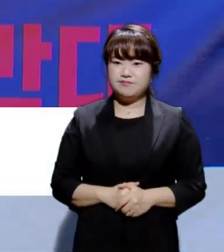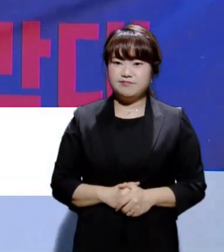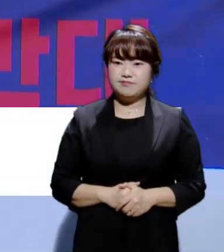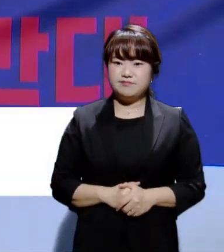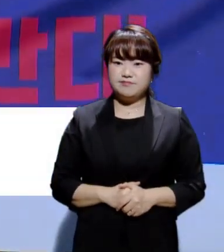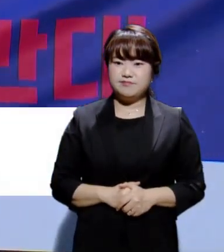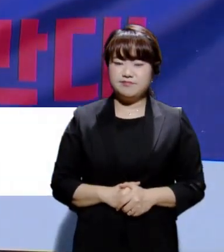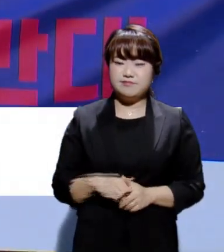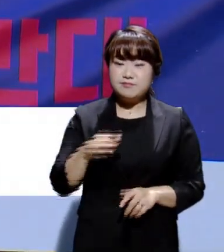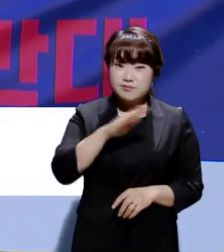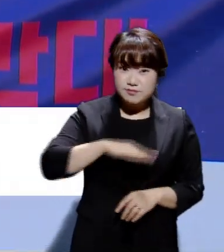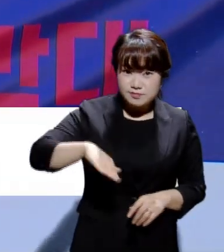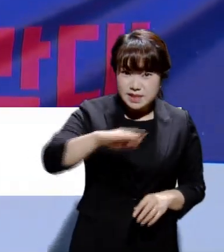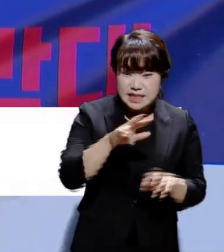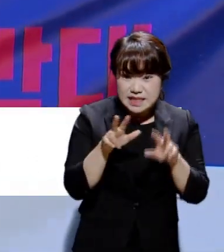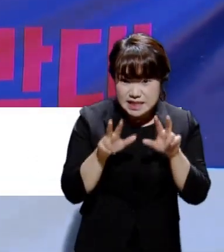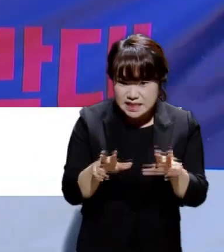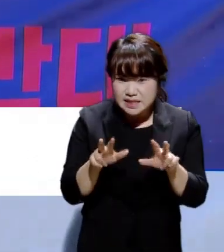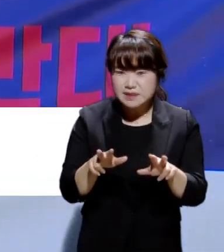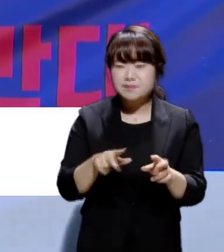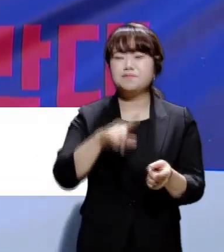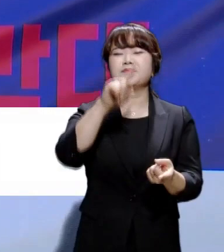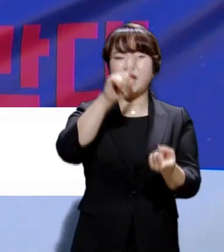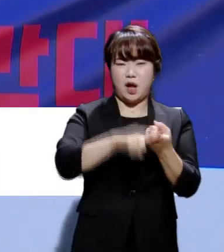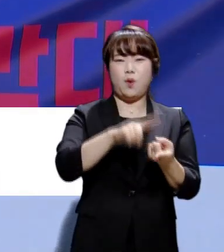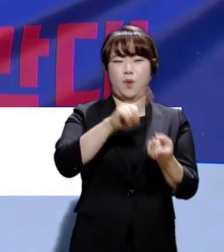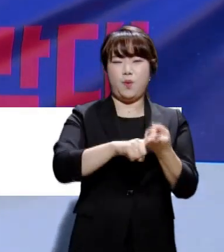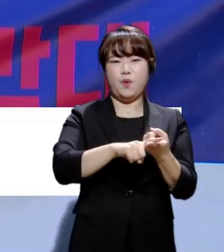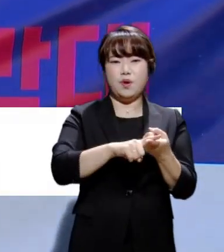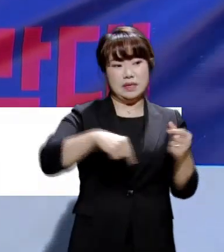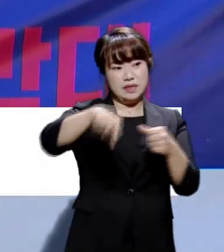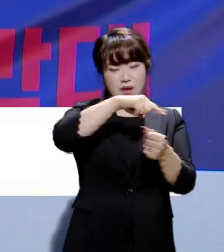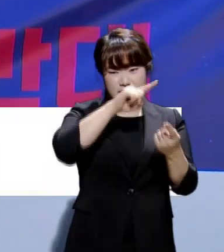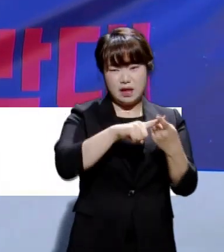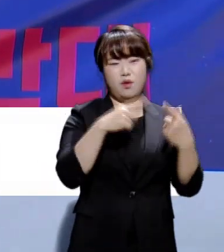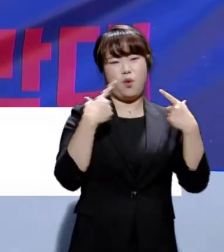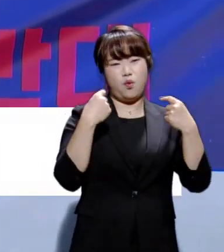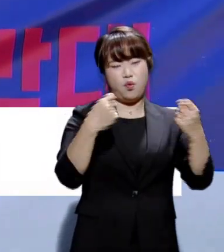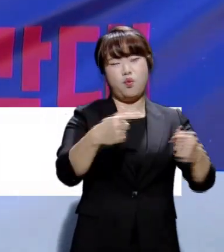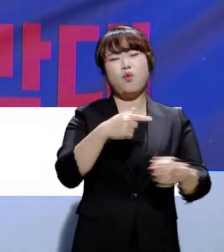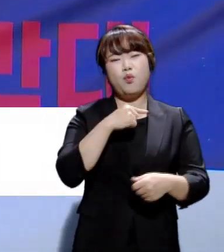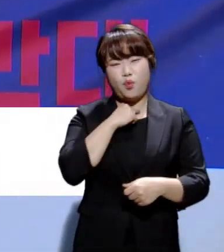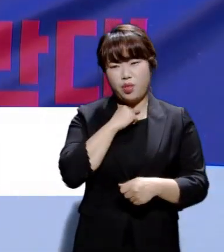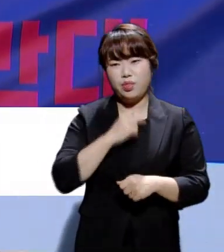우리는 현장 이대로 유지하고 싶다.